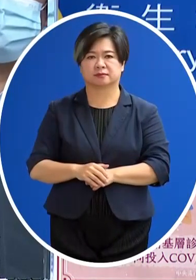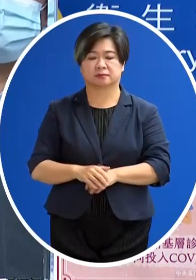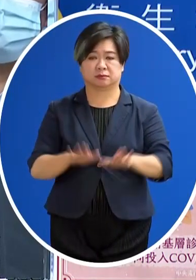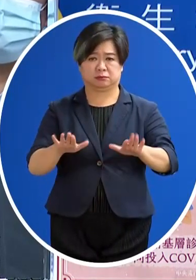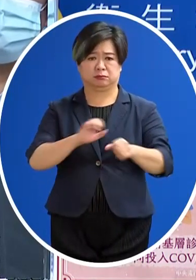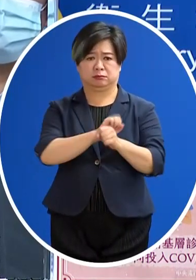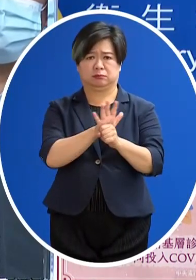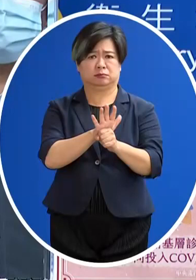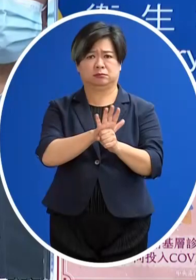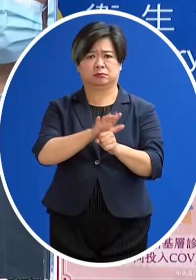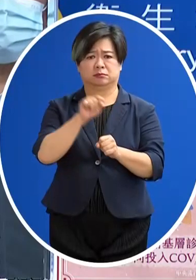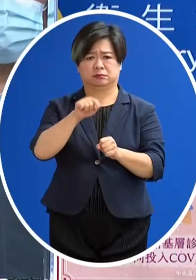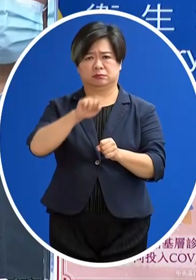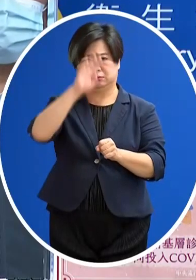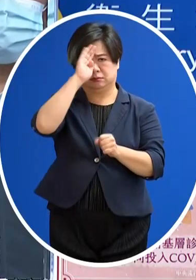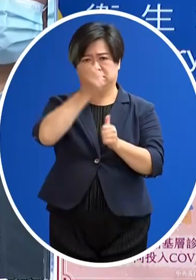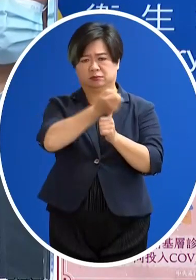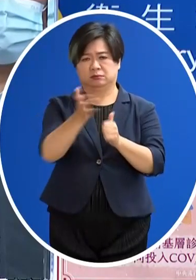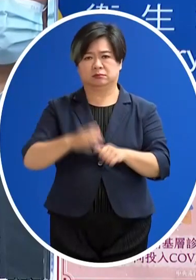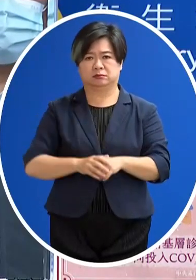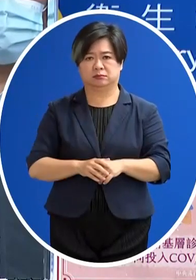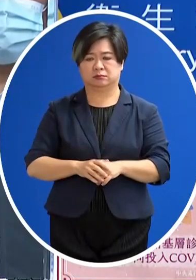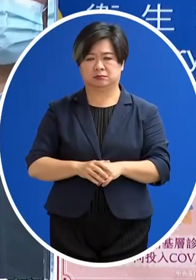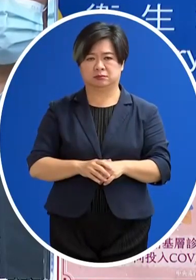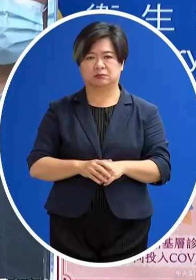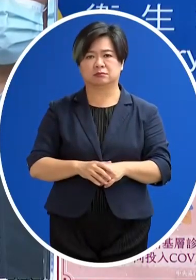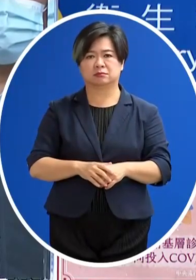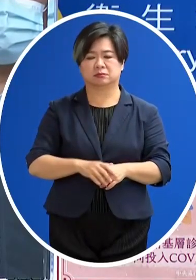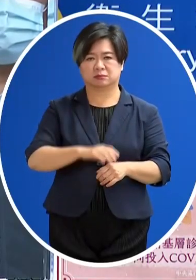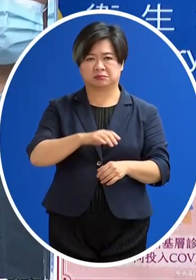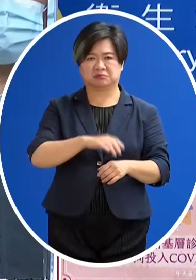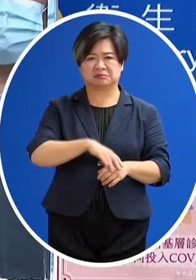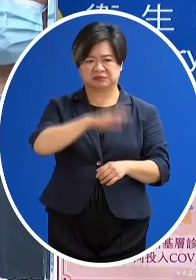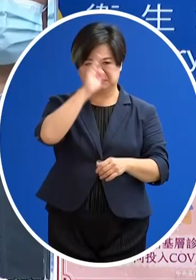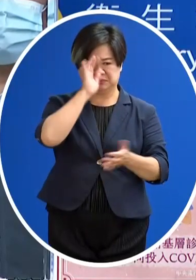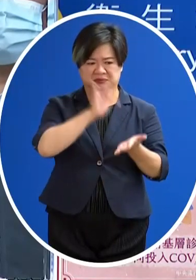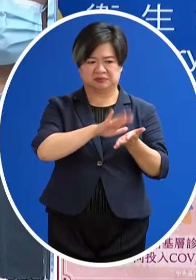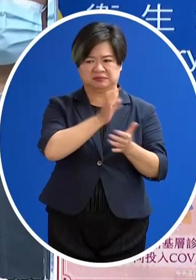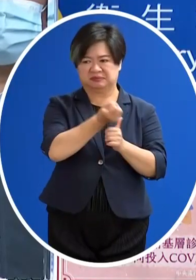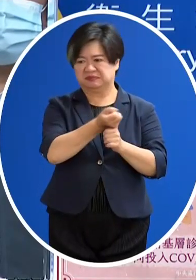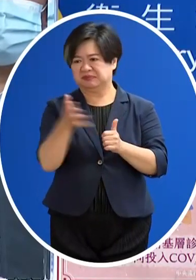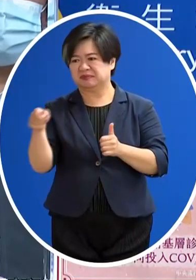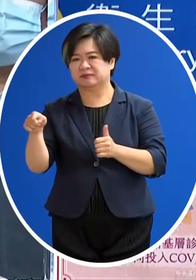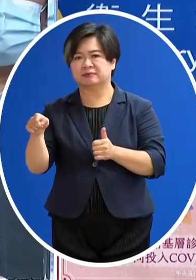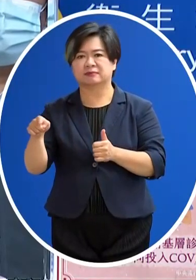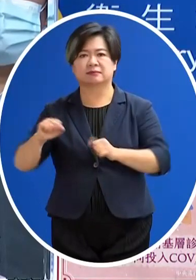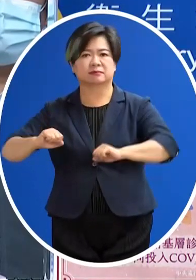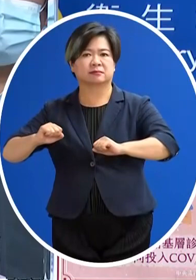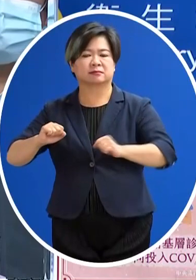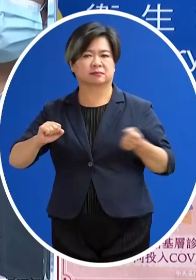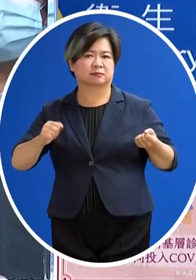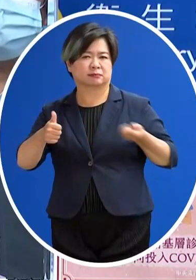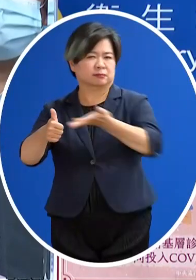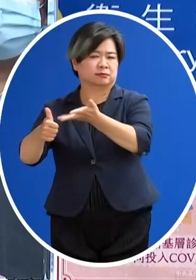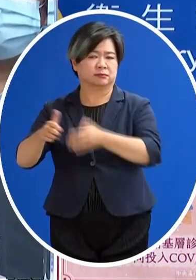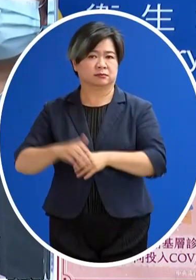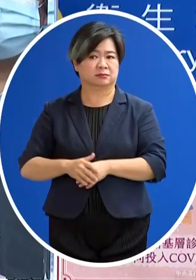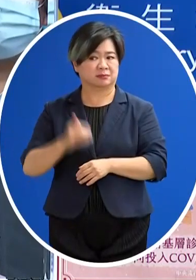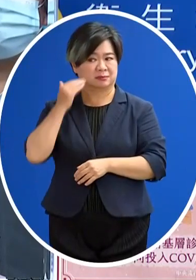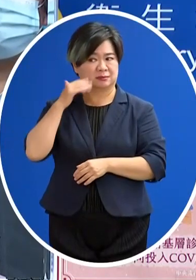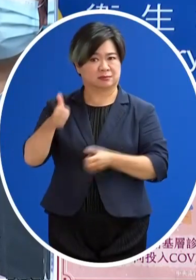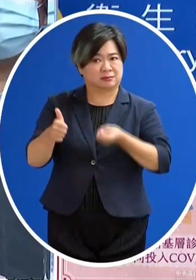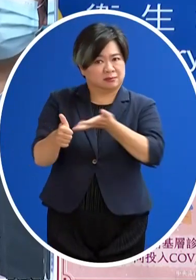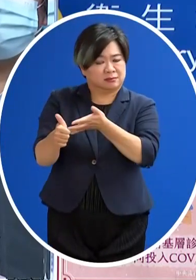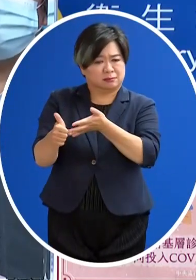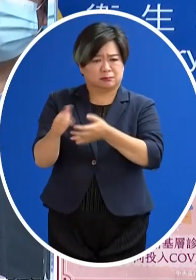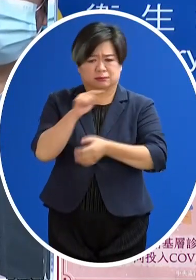的 COVID-19 本身，从有病毒的人传到没病毒的人是比较容易传播的。那这些得到感染的人，当然